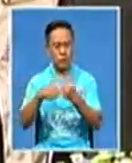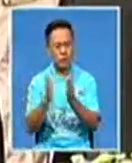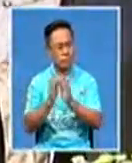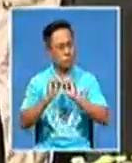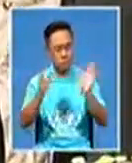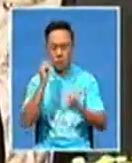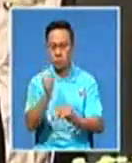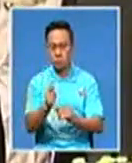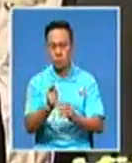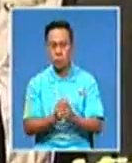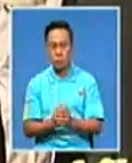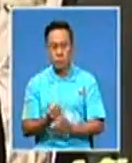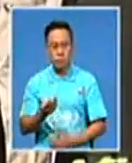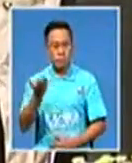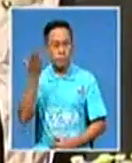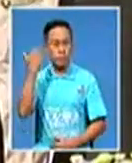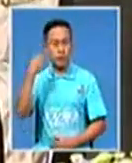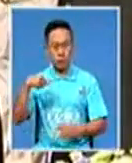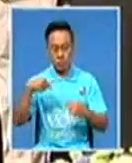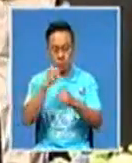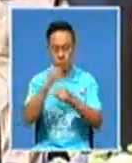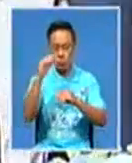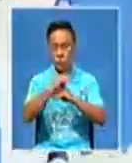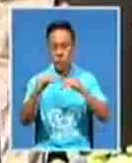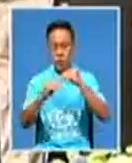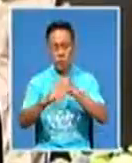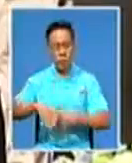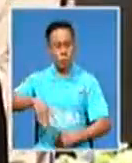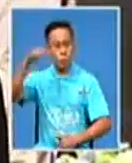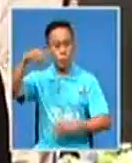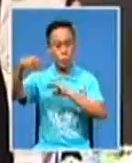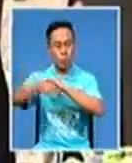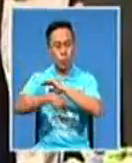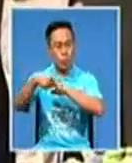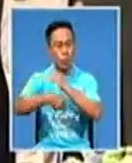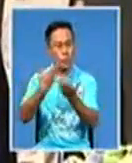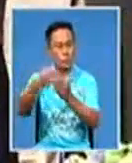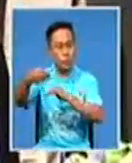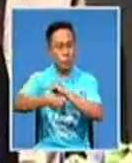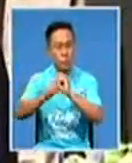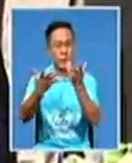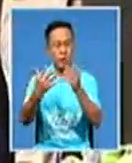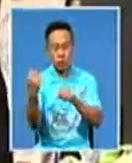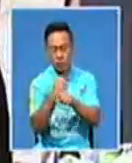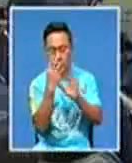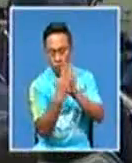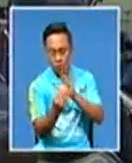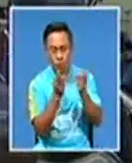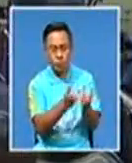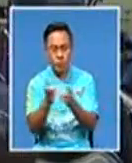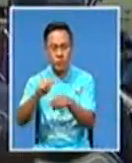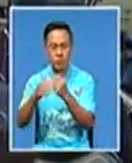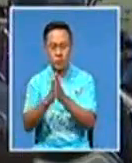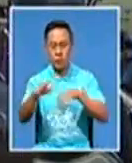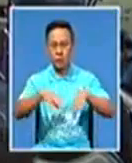ครับโดยเมื่อเร็วนี้คณะดำเนินการโครงการโตไปไม่โกงก็ได้เริ่มโครงการฝึกอบรมการใช้เครื่องมือในการเรีย